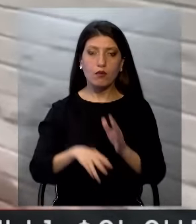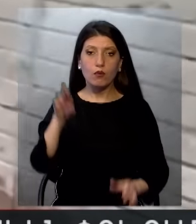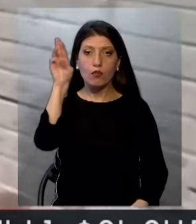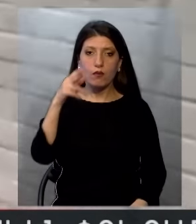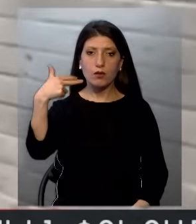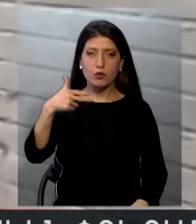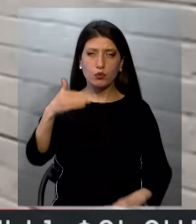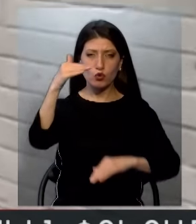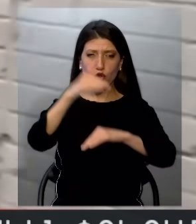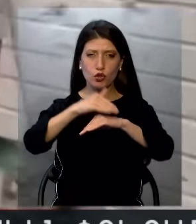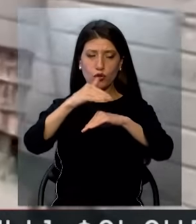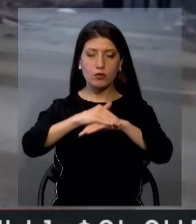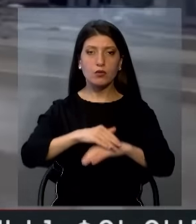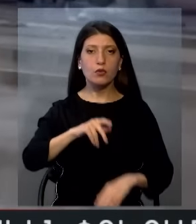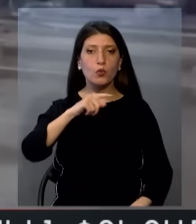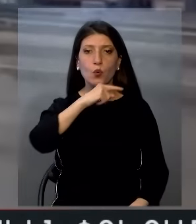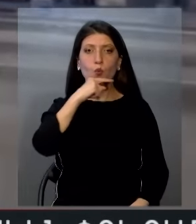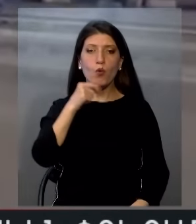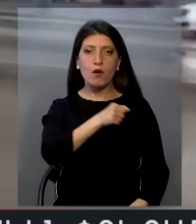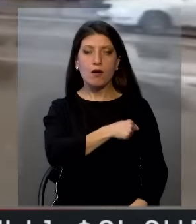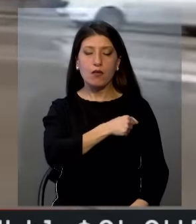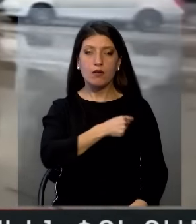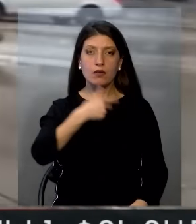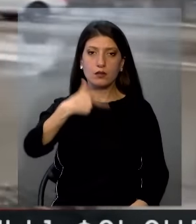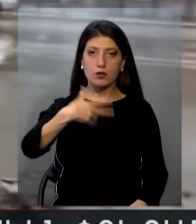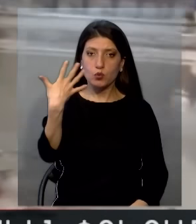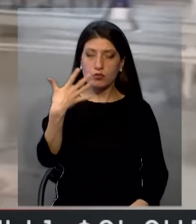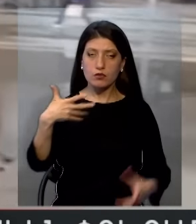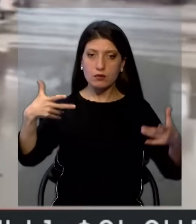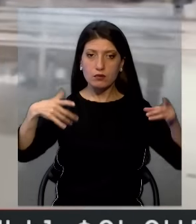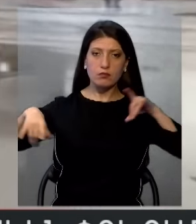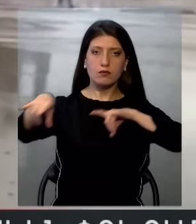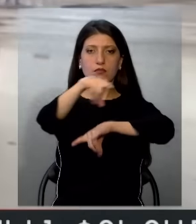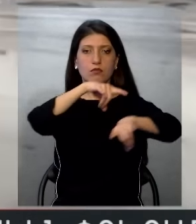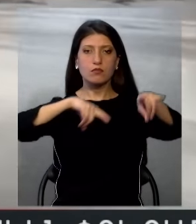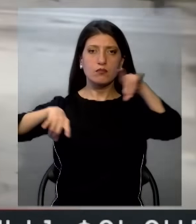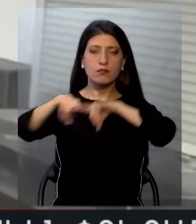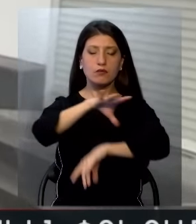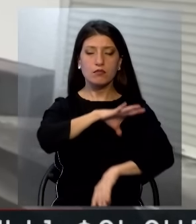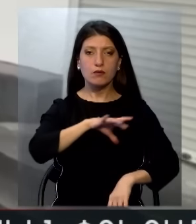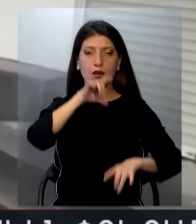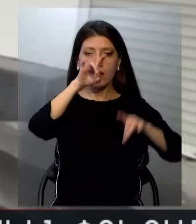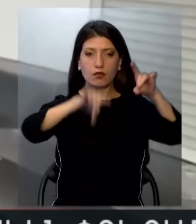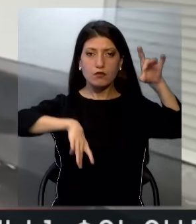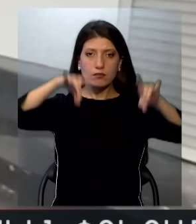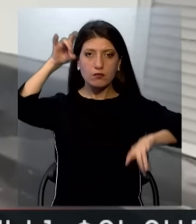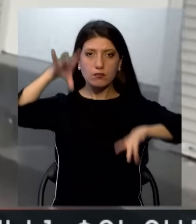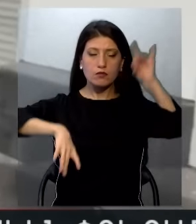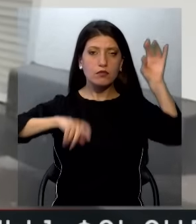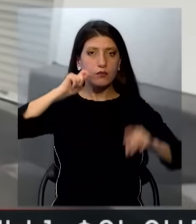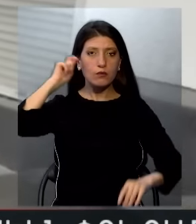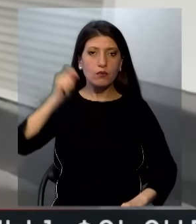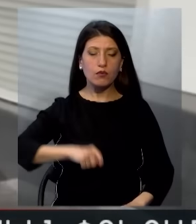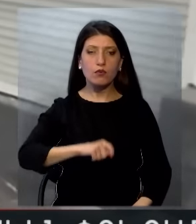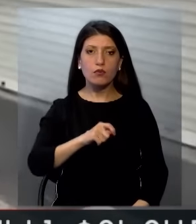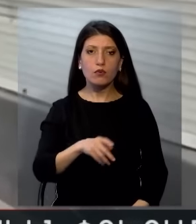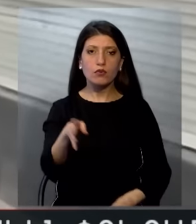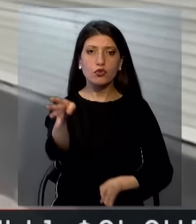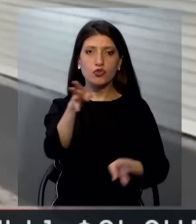30-ի գիշերն էր, երբ ռուսական զորքը 35 ԱԹՍ-ը էր օդ բարձրացրել, հարվածներ հասցրել ուկրաինական